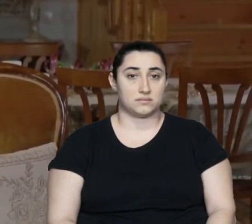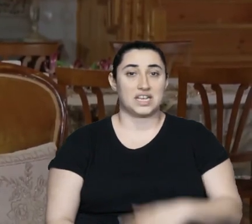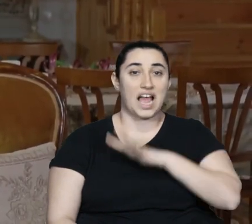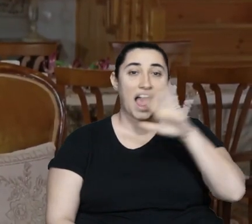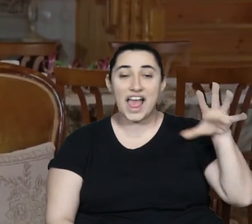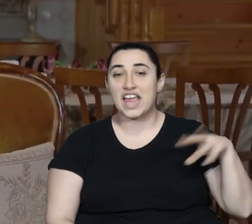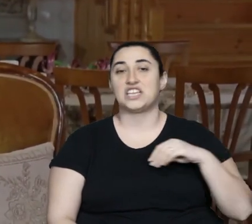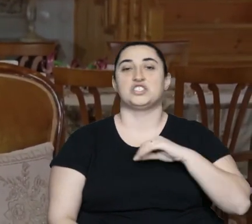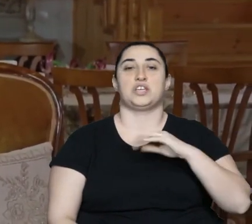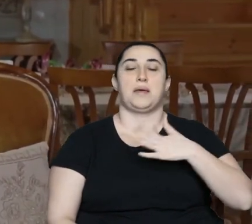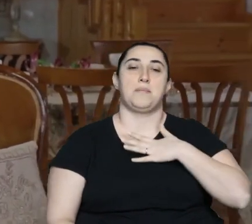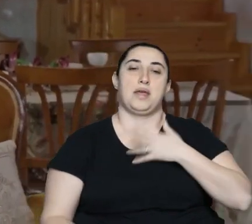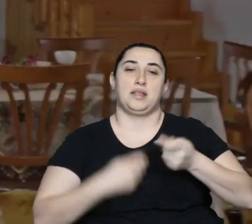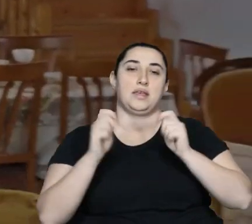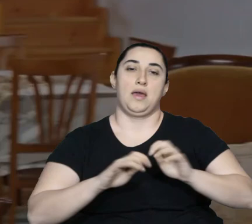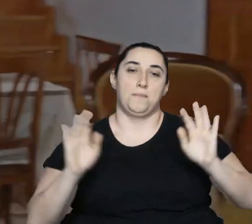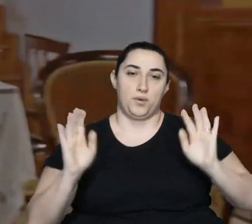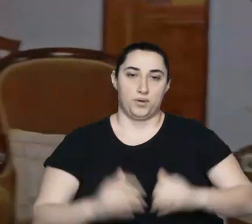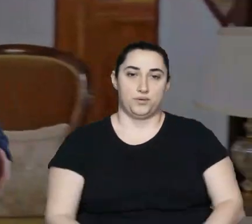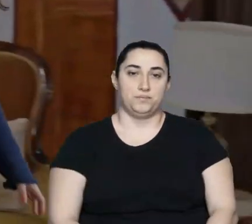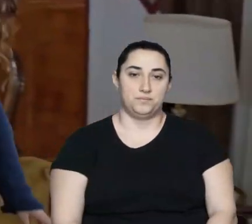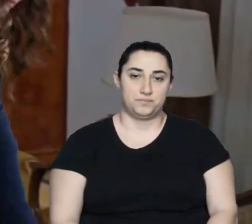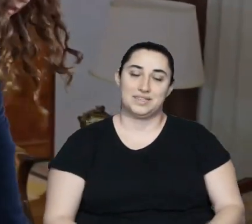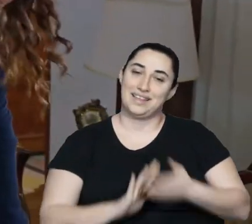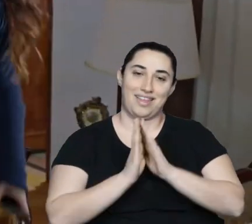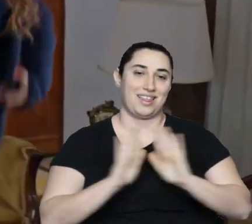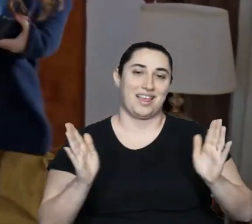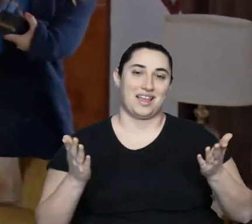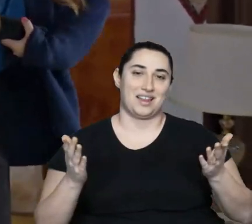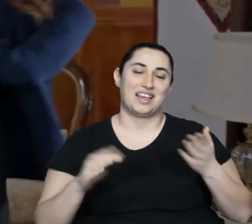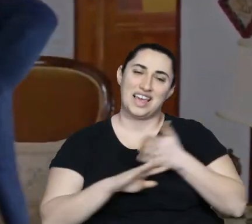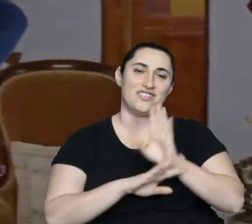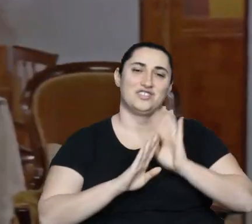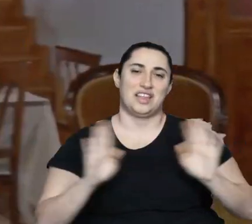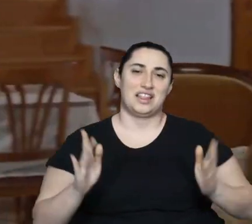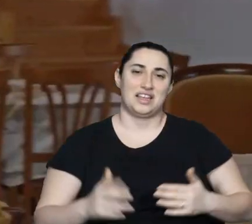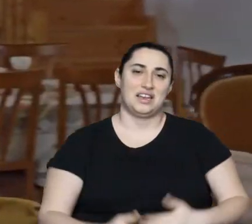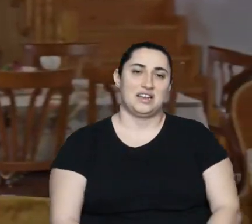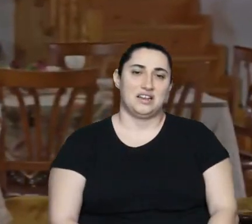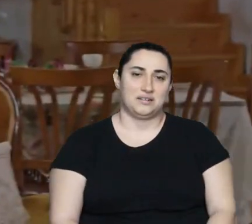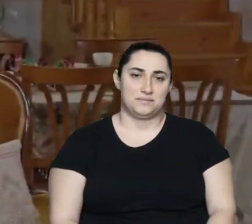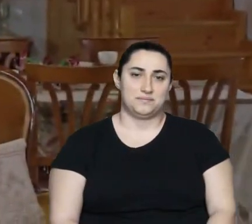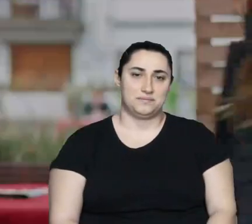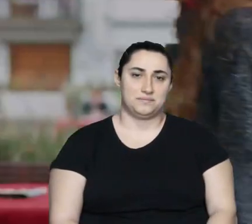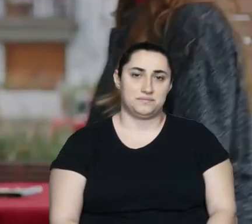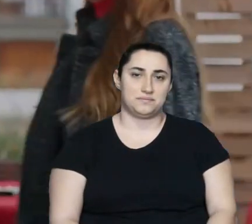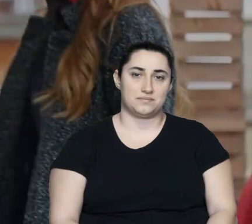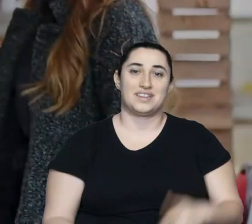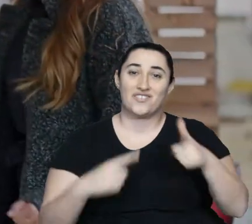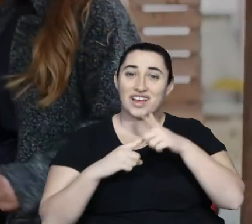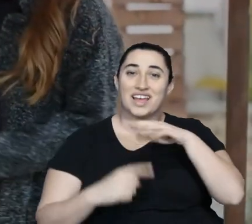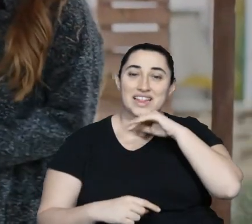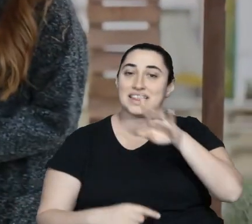Her şeyi ama her şeyi Aysu koştursun. Yeter ama ya. Gerçekten ya. Hırkasının önünü çekiştirdi. Faik